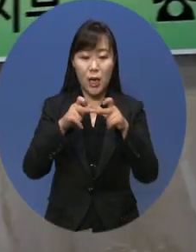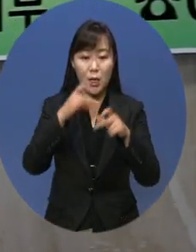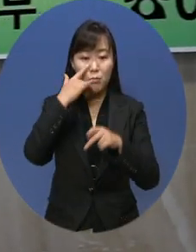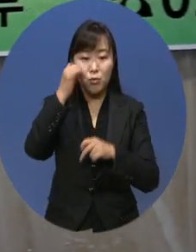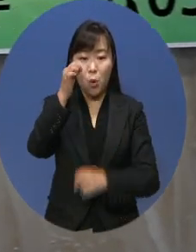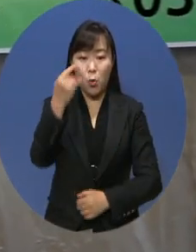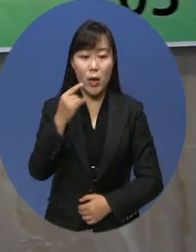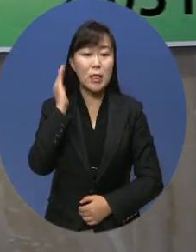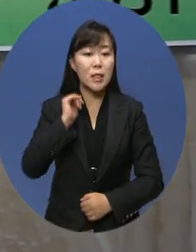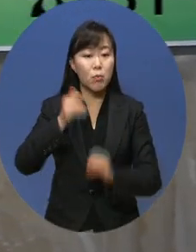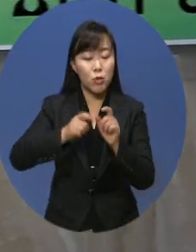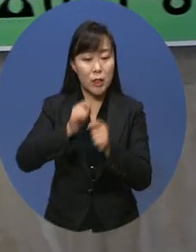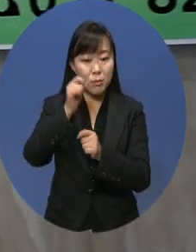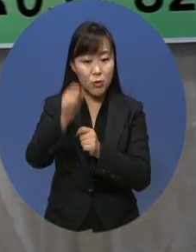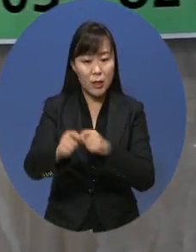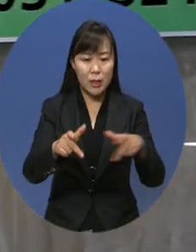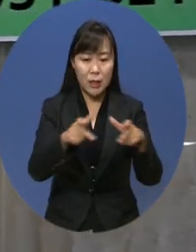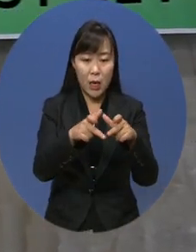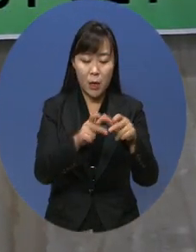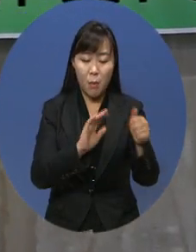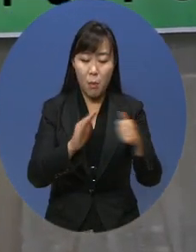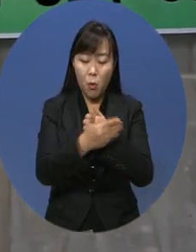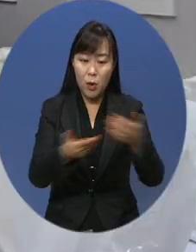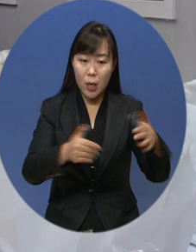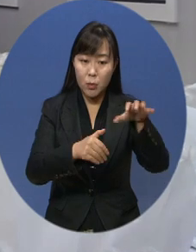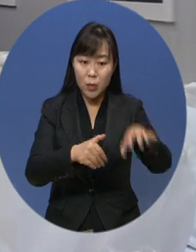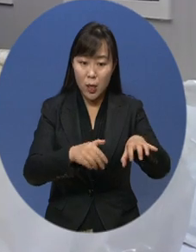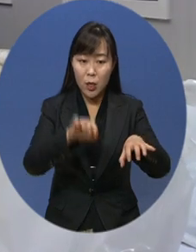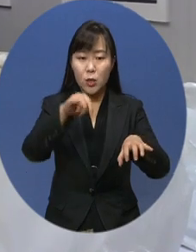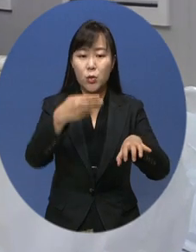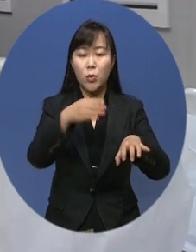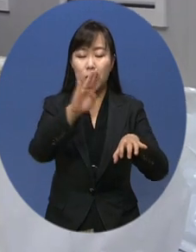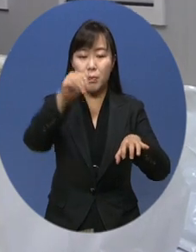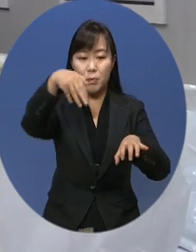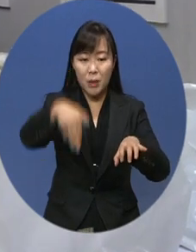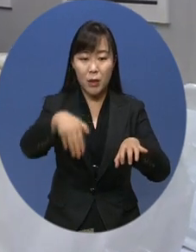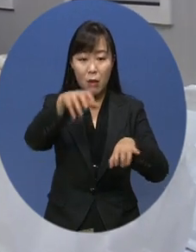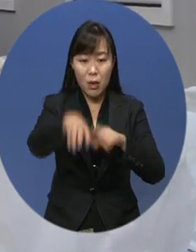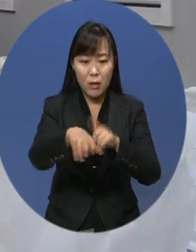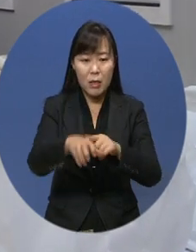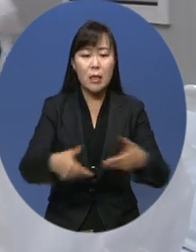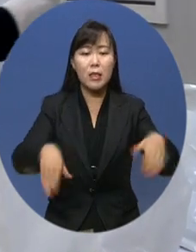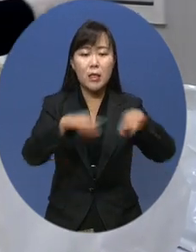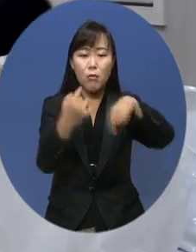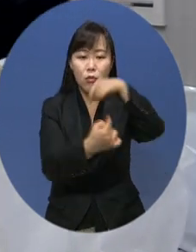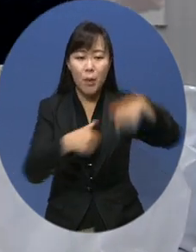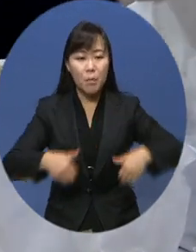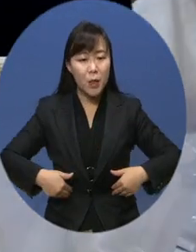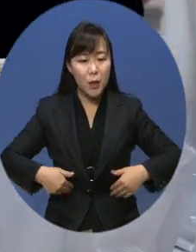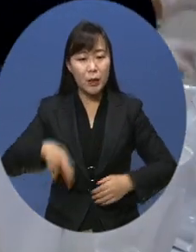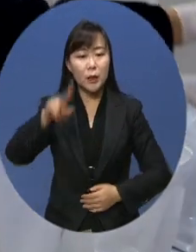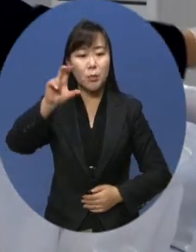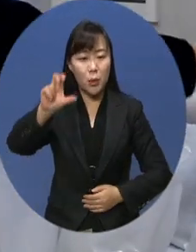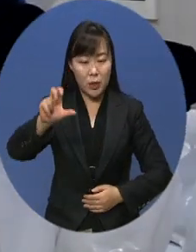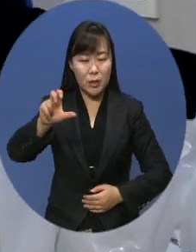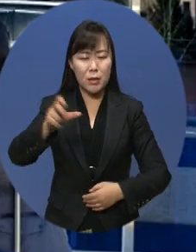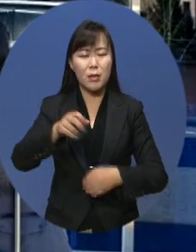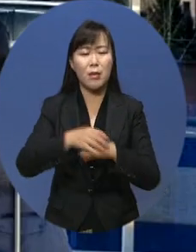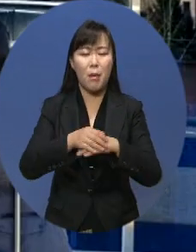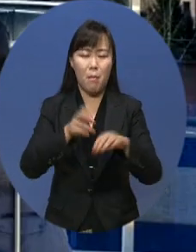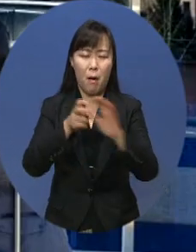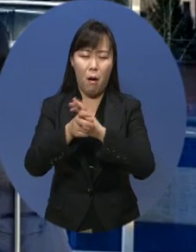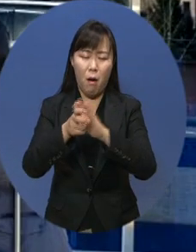한국장애인부모회 의정부 지부는 장애인 보호작업장 솔비터에서 시설 운영에 필요한 25인승 차량 마련을